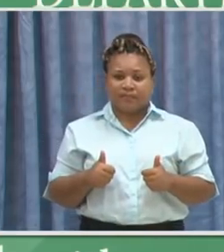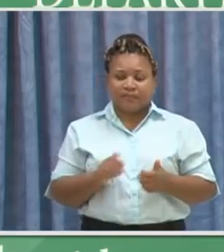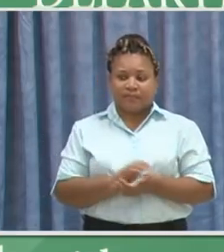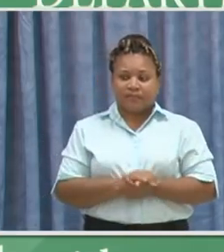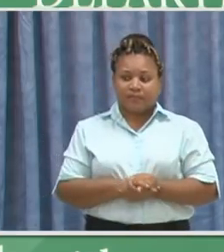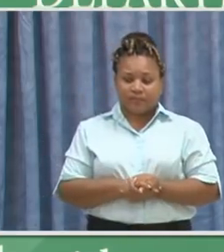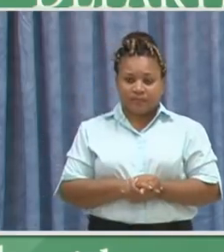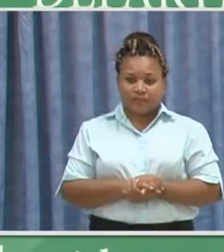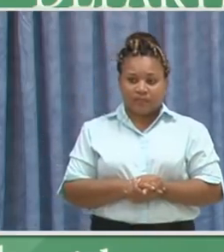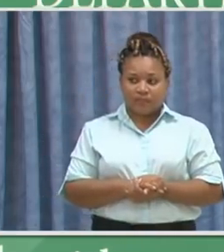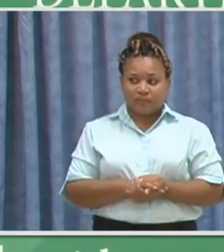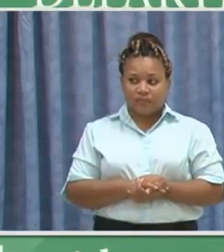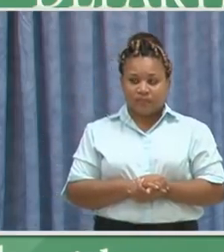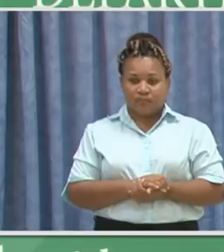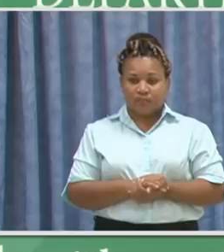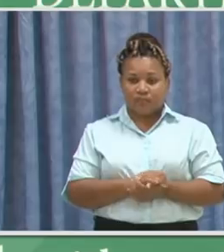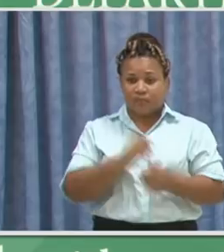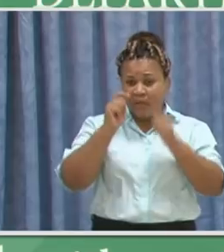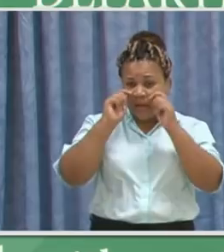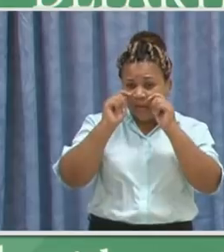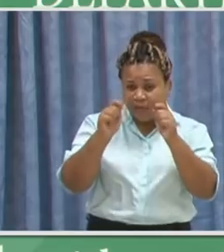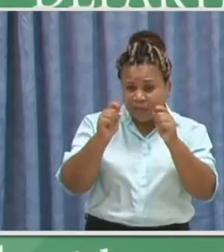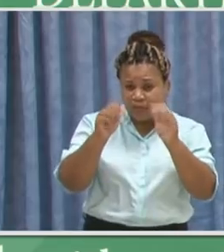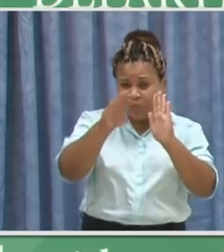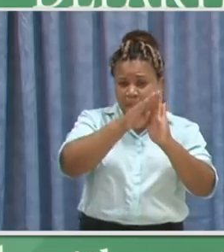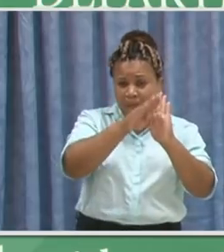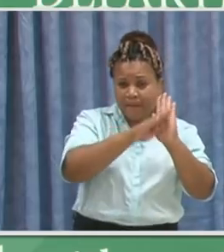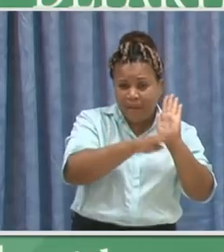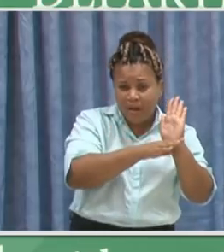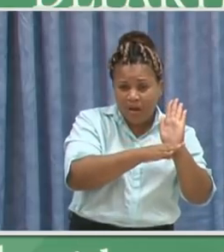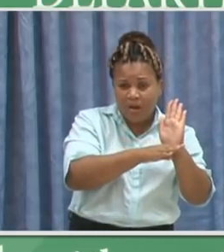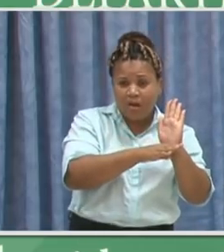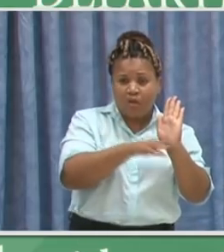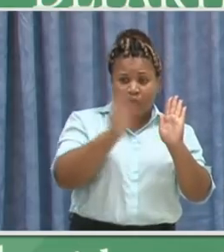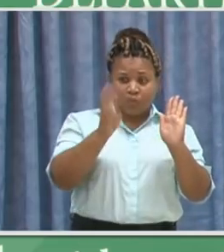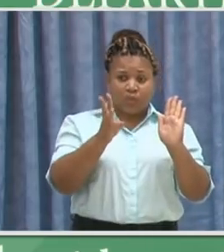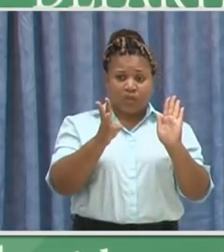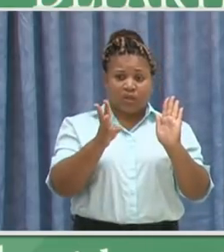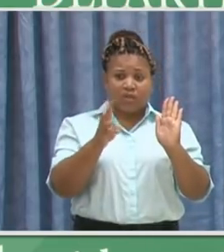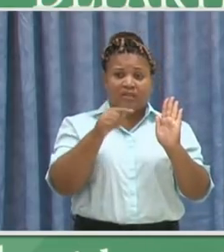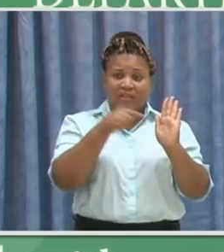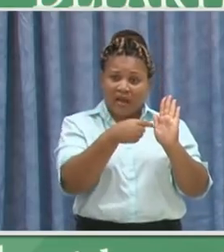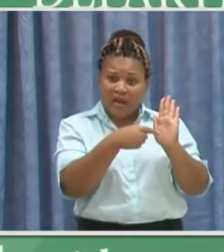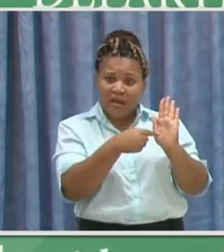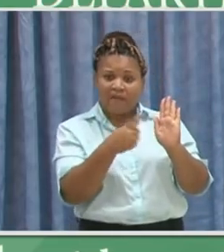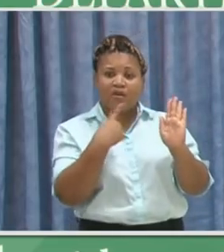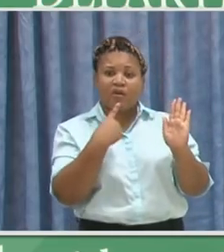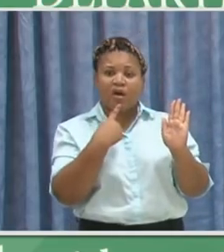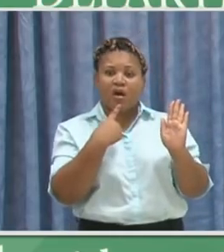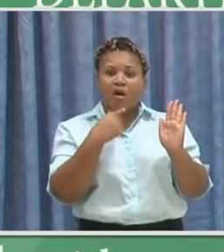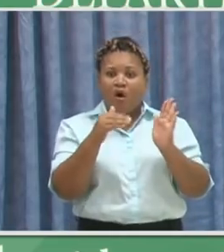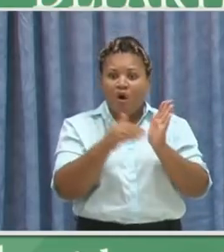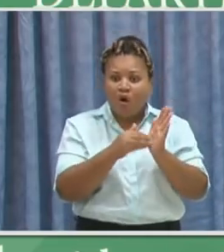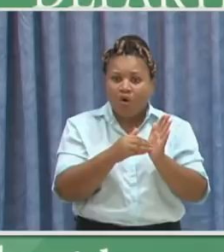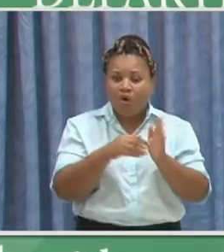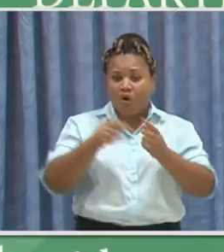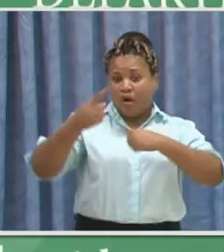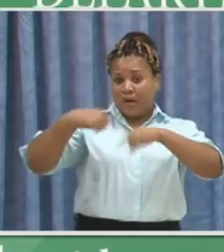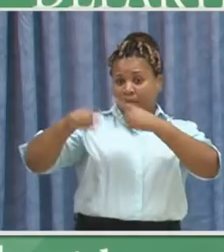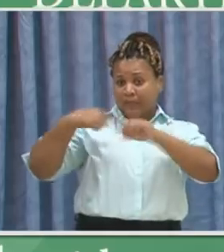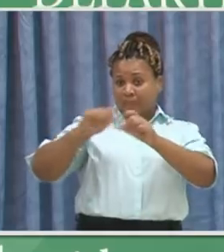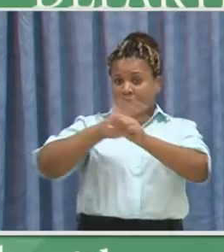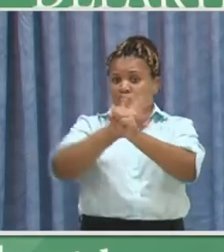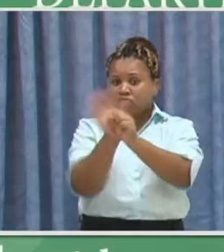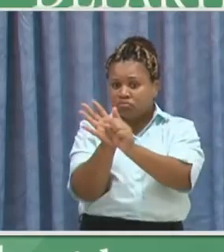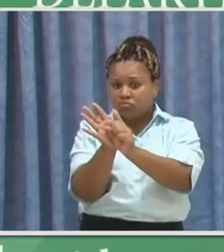cas community, si arrive l'autre cas COVID-19, c'est nous réponse, il va vite. Il va